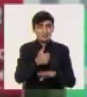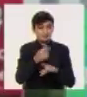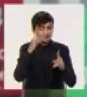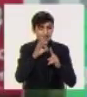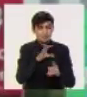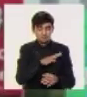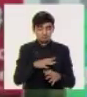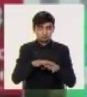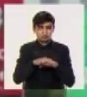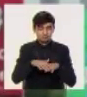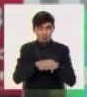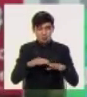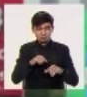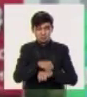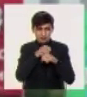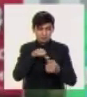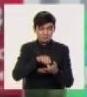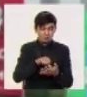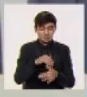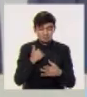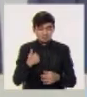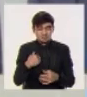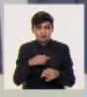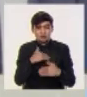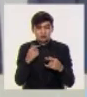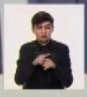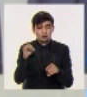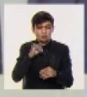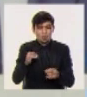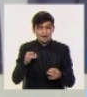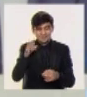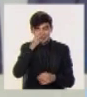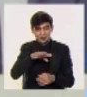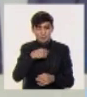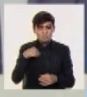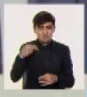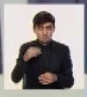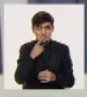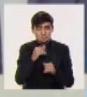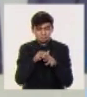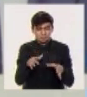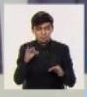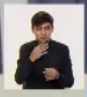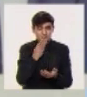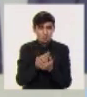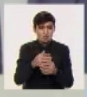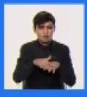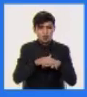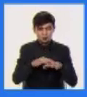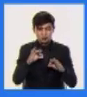не допустить кровопролития в республике. Он не хочет остаться в истории страны как президент, проливший кровь собственных